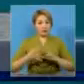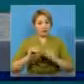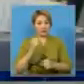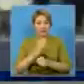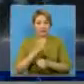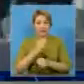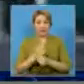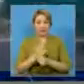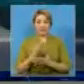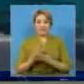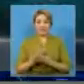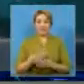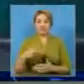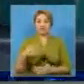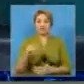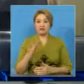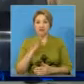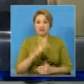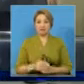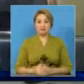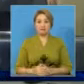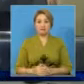работы организации за четверть века.